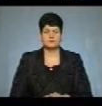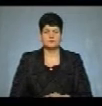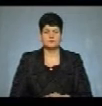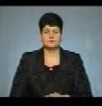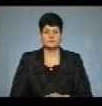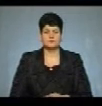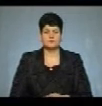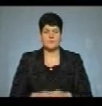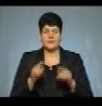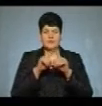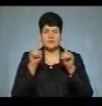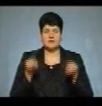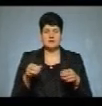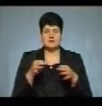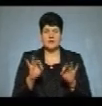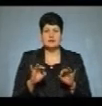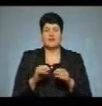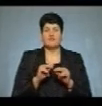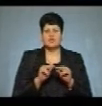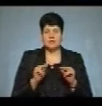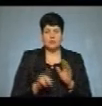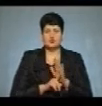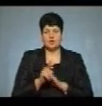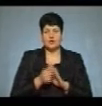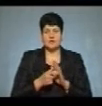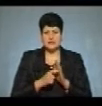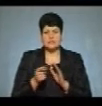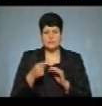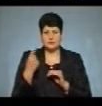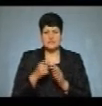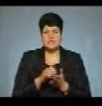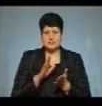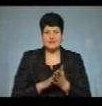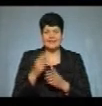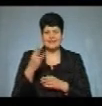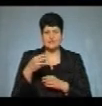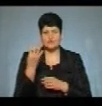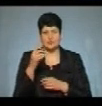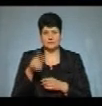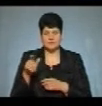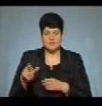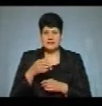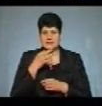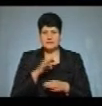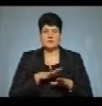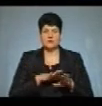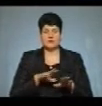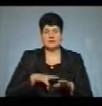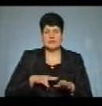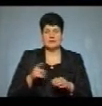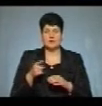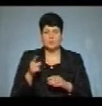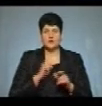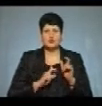На сертифікацію вчителів початкових класів з Тернопільщини зареєструвалися 34 особи, повідомив заступник директора